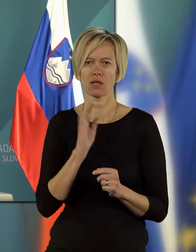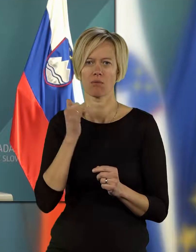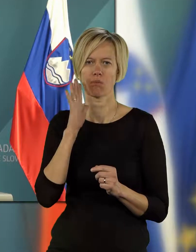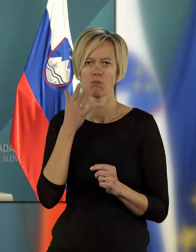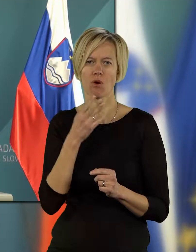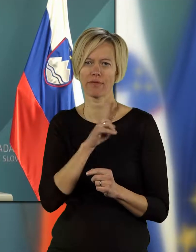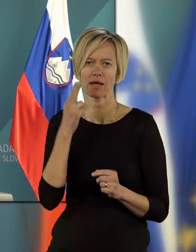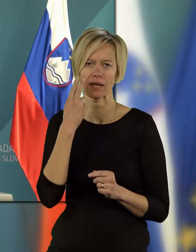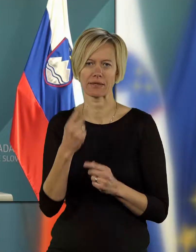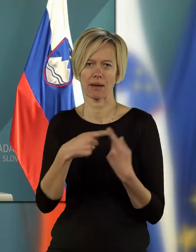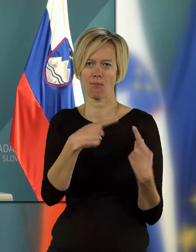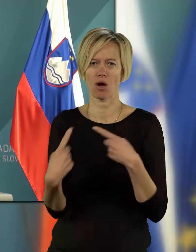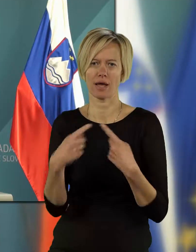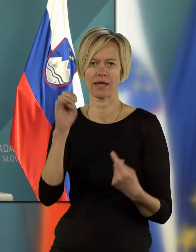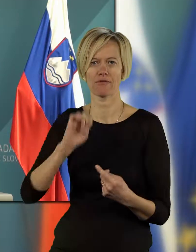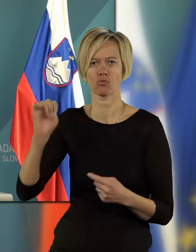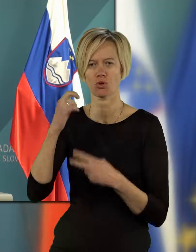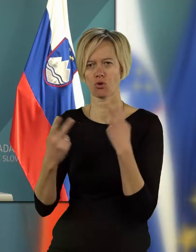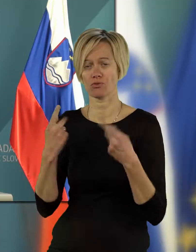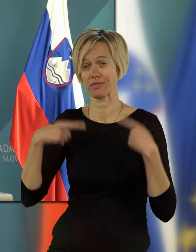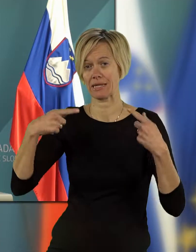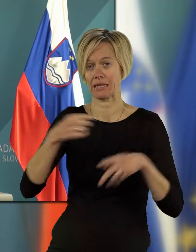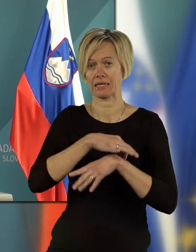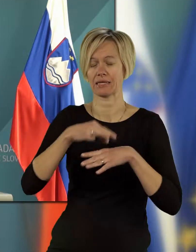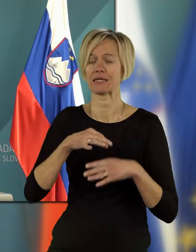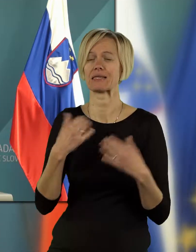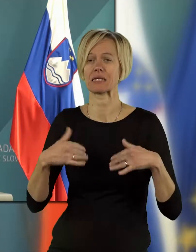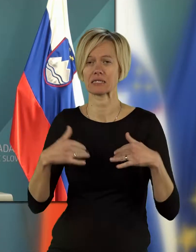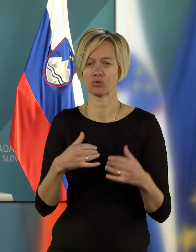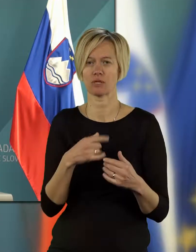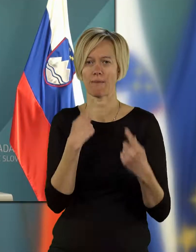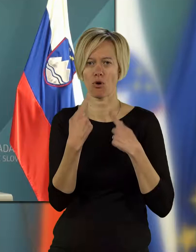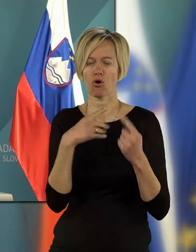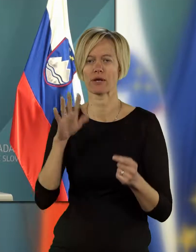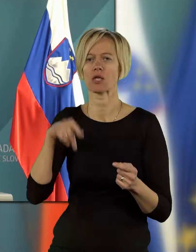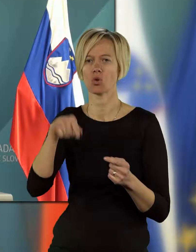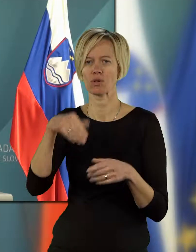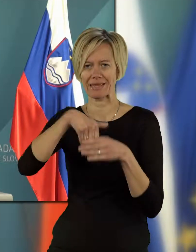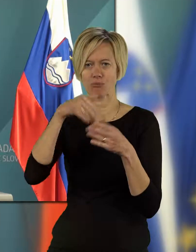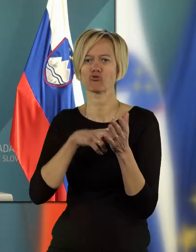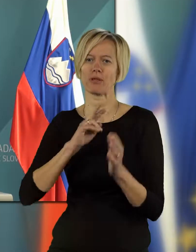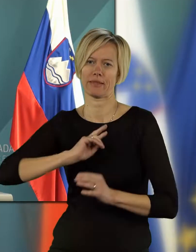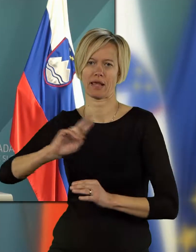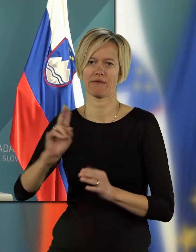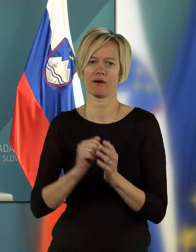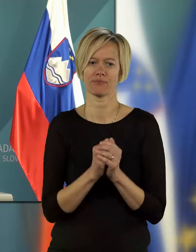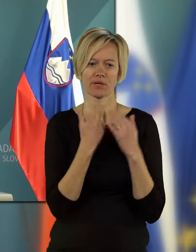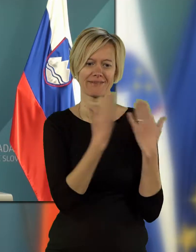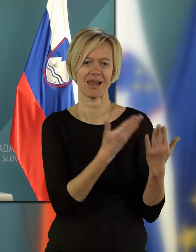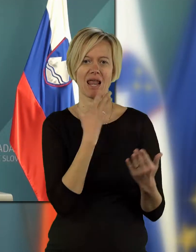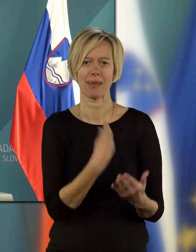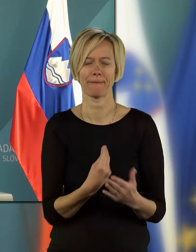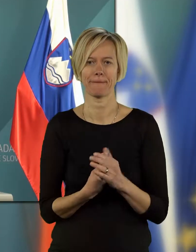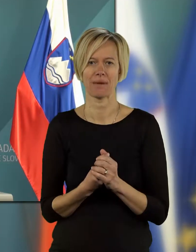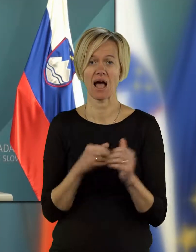na pogajanja z Evropsko komisijo v naslednjih tednih intenzivne pogovore na to temo še nadaljevali.